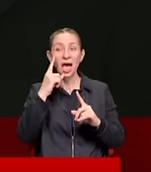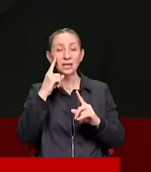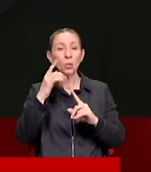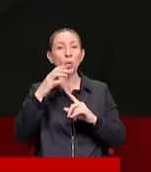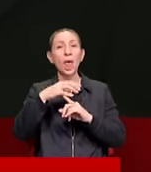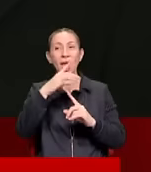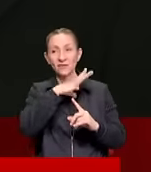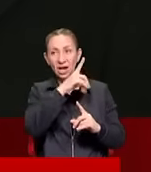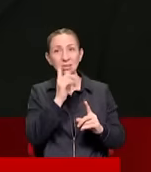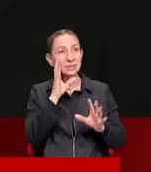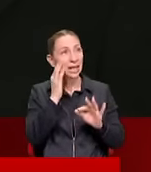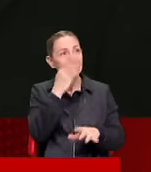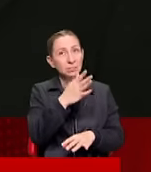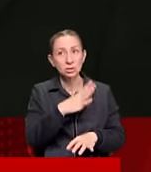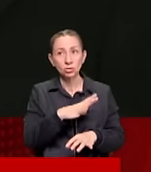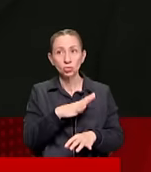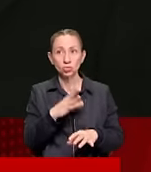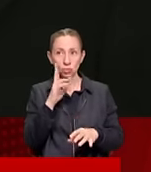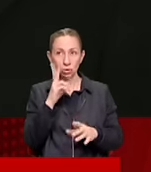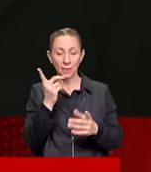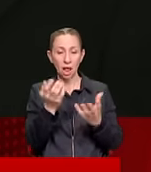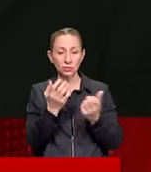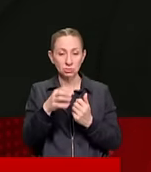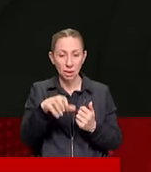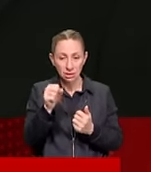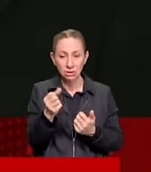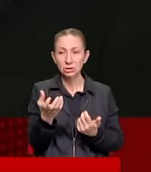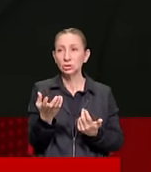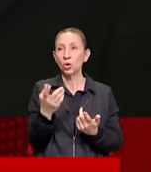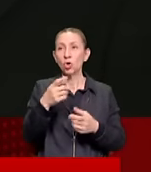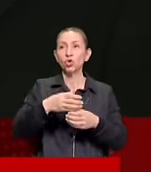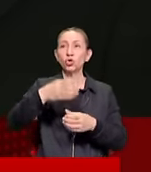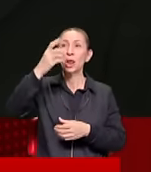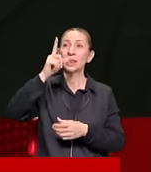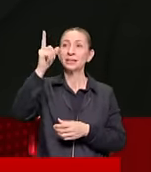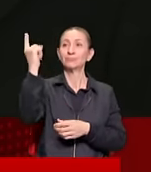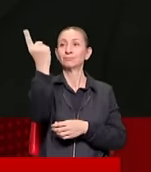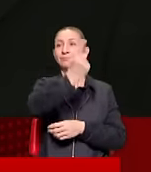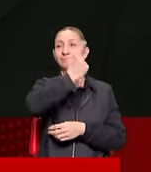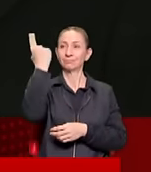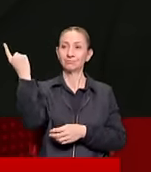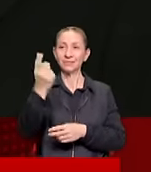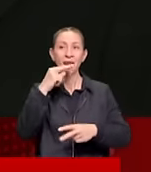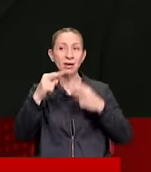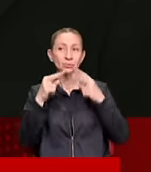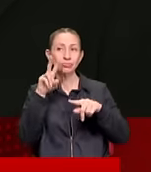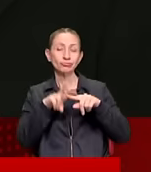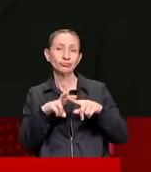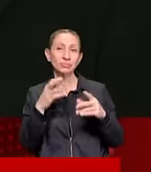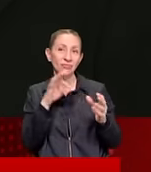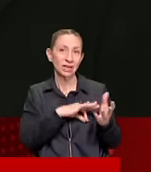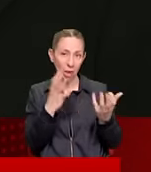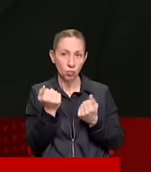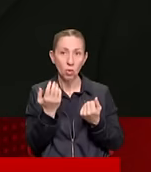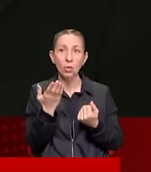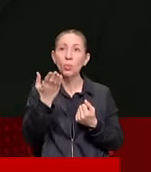İnsanlar oraya gitmek istiyor. Yani sonuçta bir alışveriş merkezinden o kulenin tepesindeki restoranından insanlar